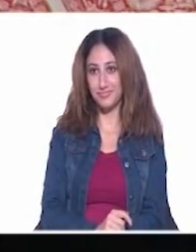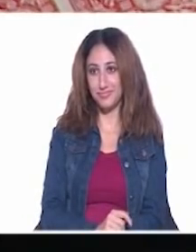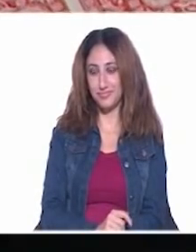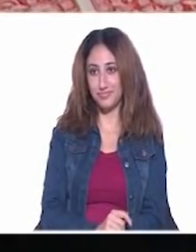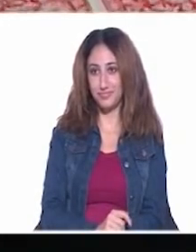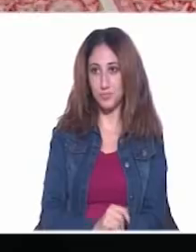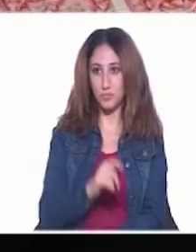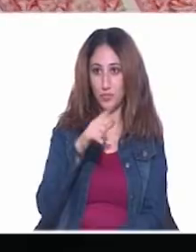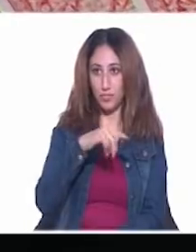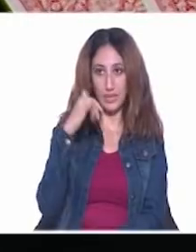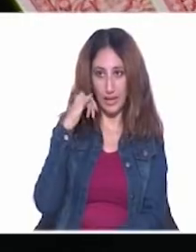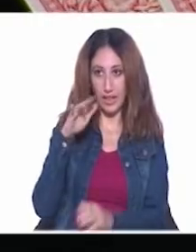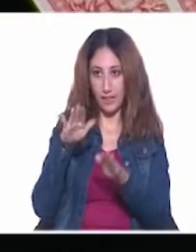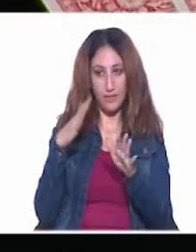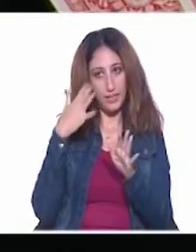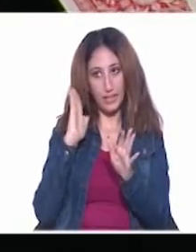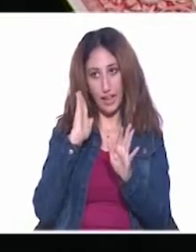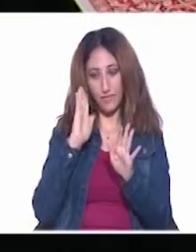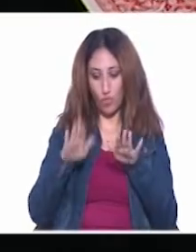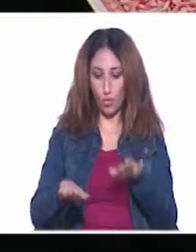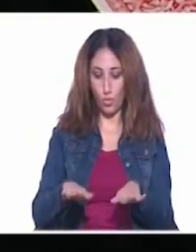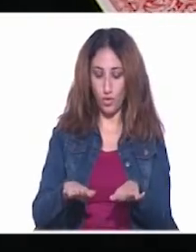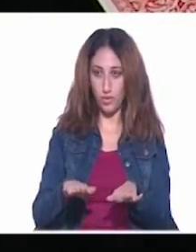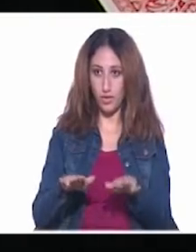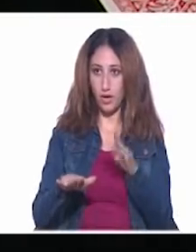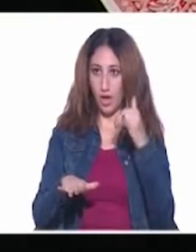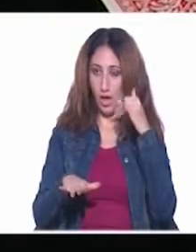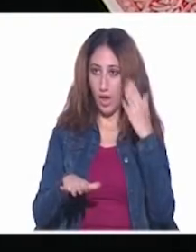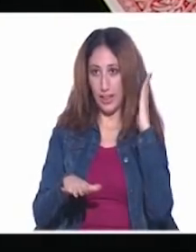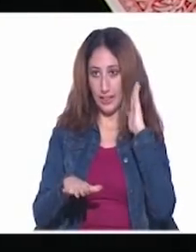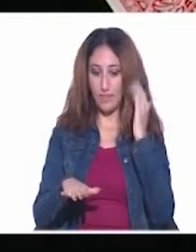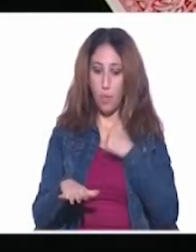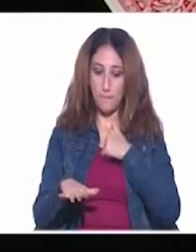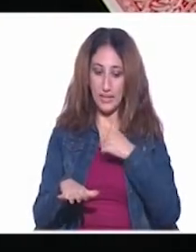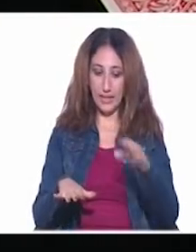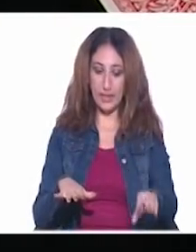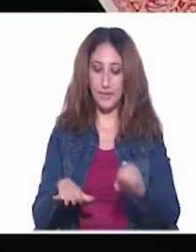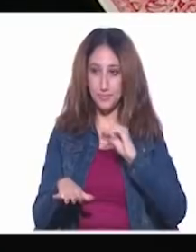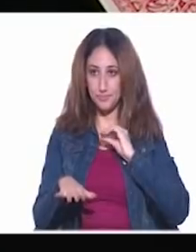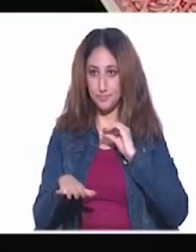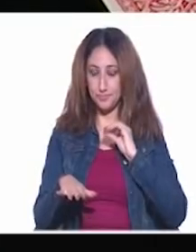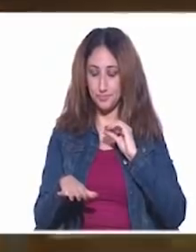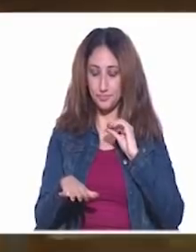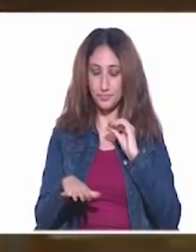حضرتك اختاري اي تليفون منهم. التليفون. تليفون حضرتك. هاخد التليفون ده زي ما هو.